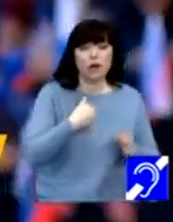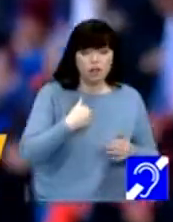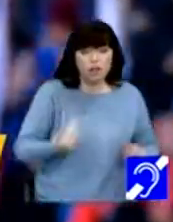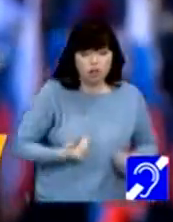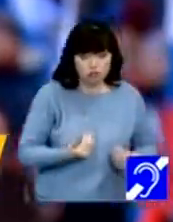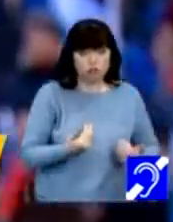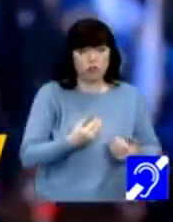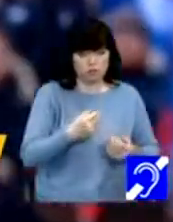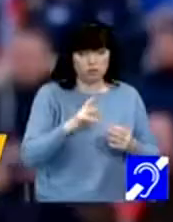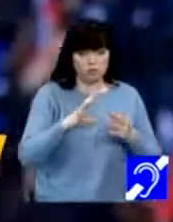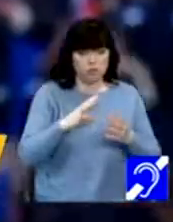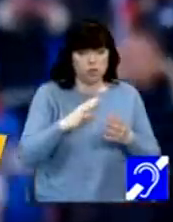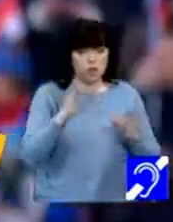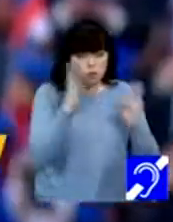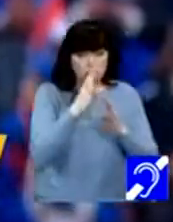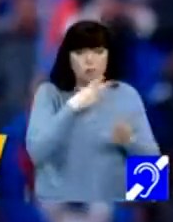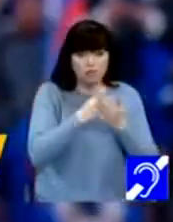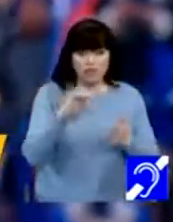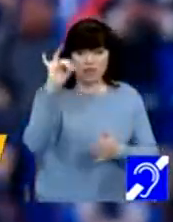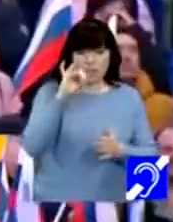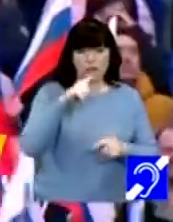своей исторической родиной.